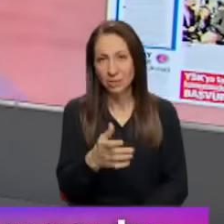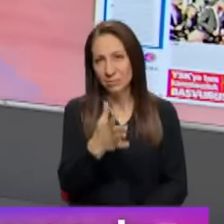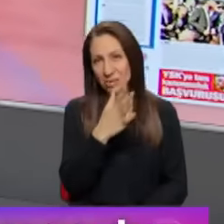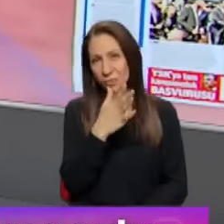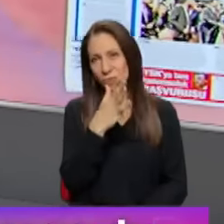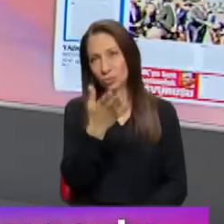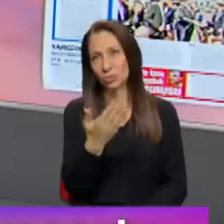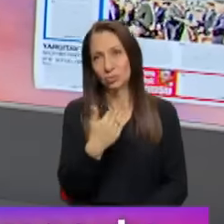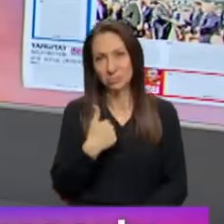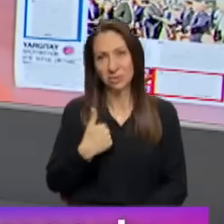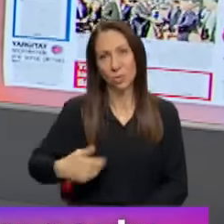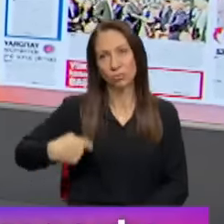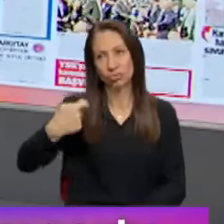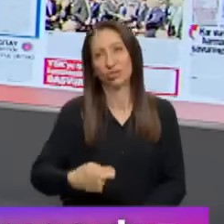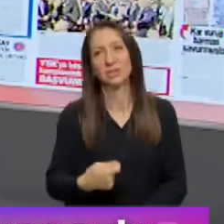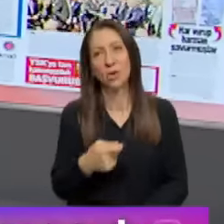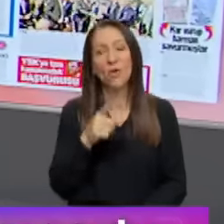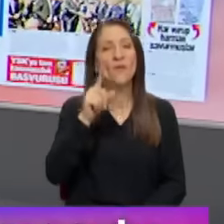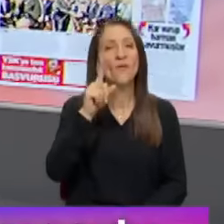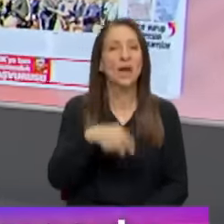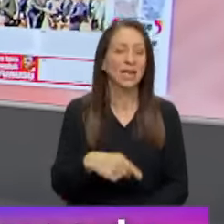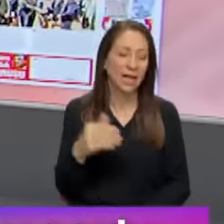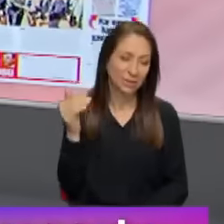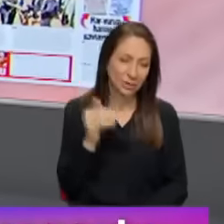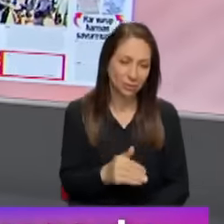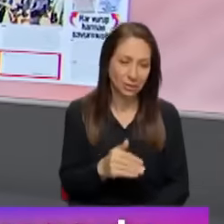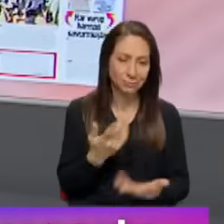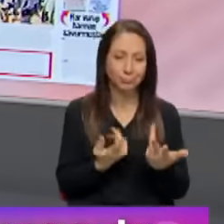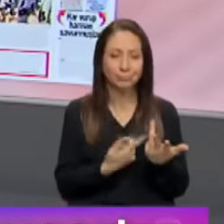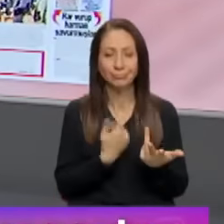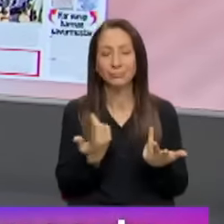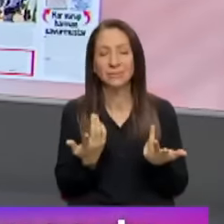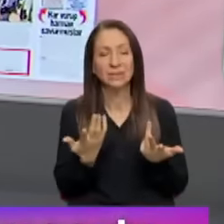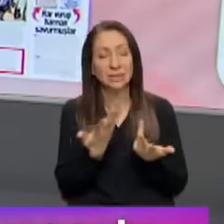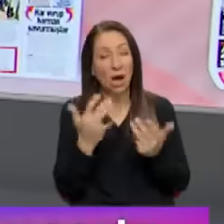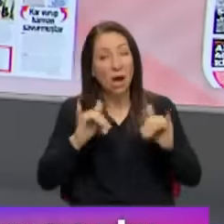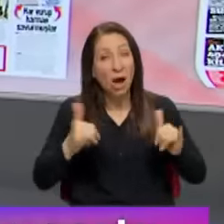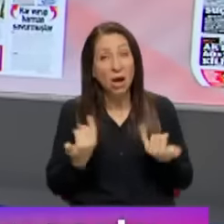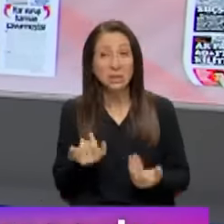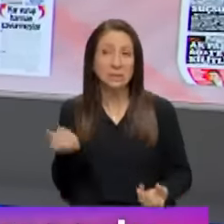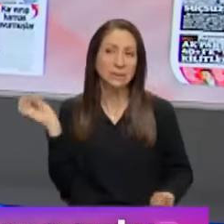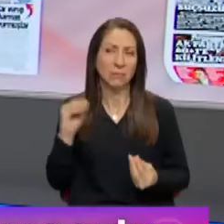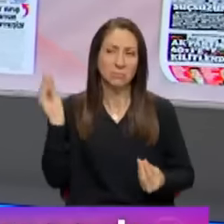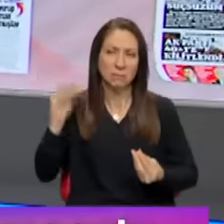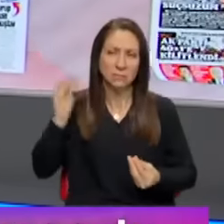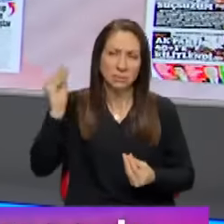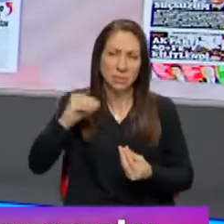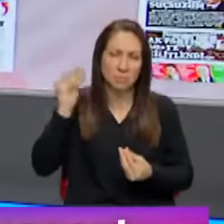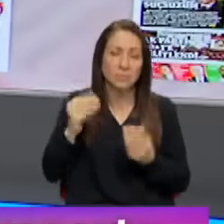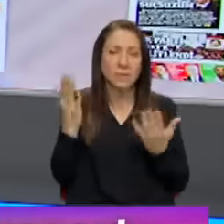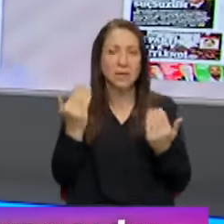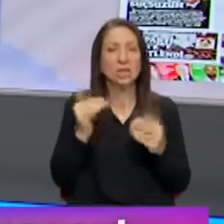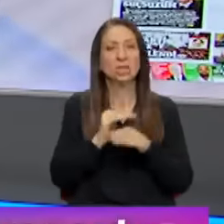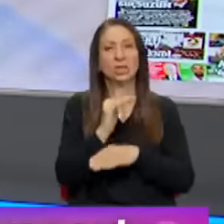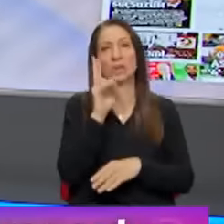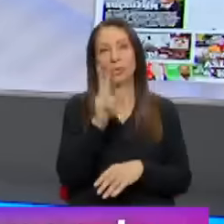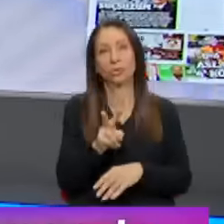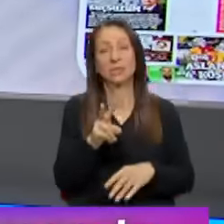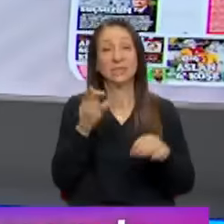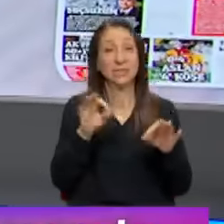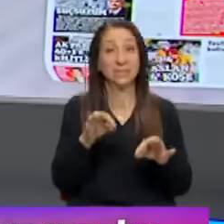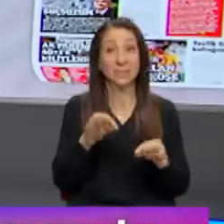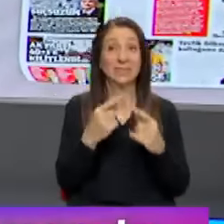biliyorsunuz. Bizden çıkacak. O vergiler gelecek. Hem de nasıl bir zam yağmuru başlayacak? Yaşayarak göreceğiz.